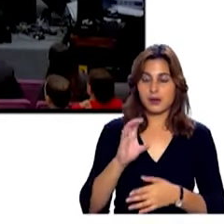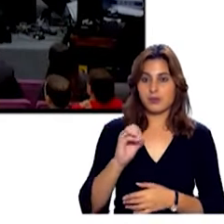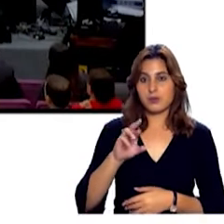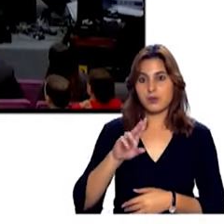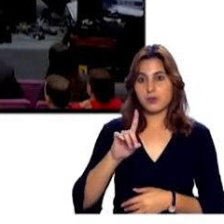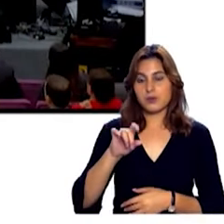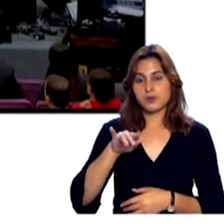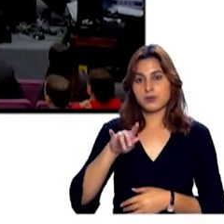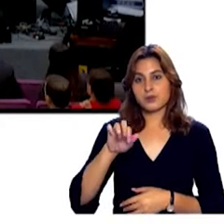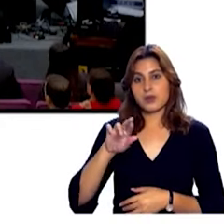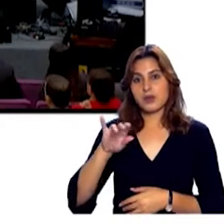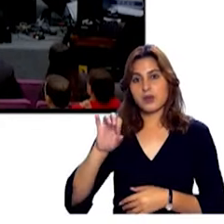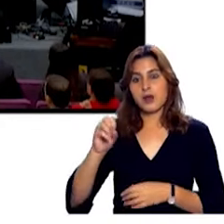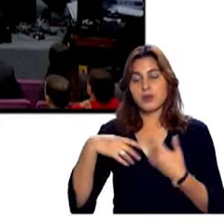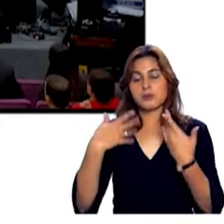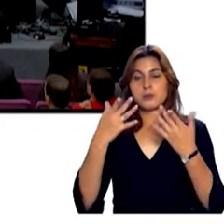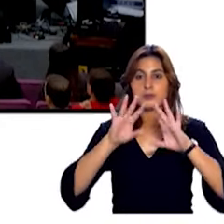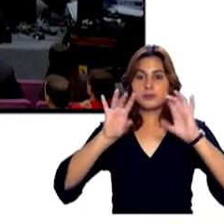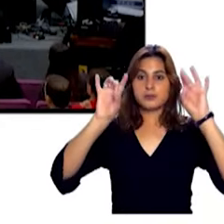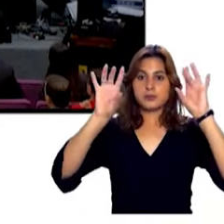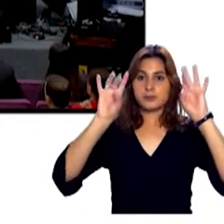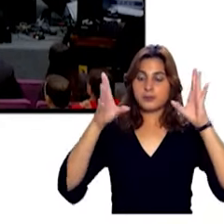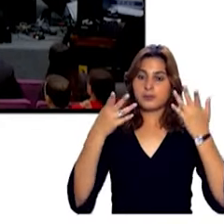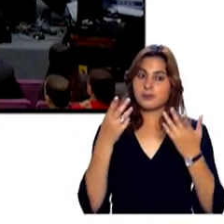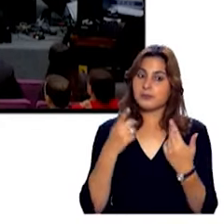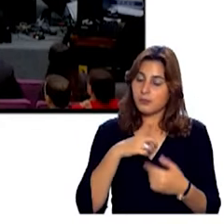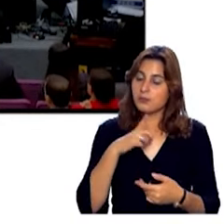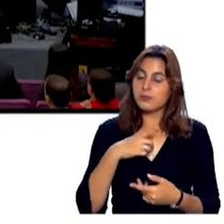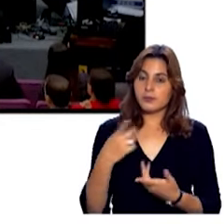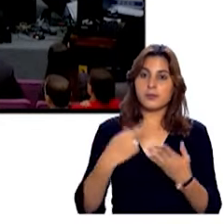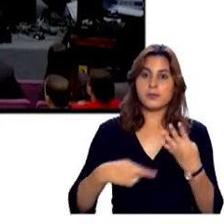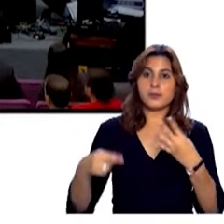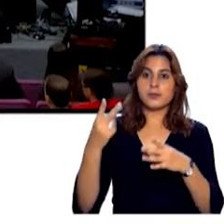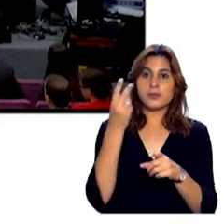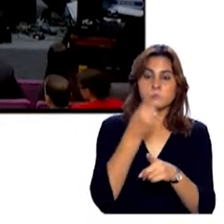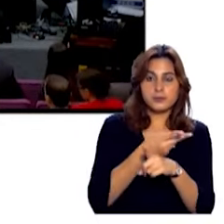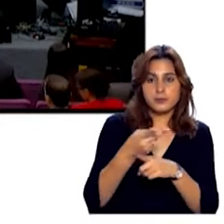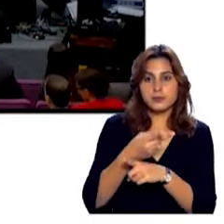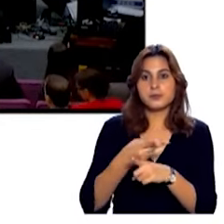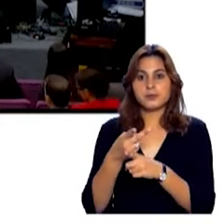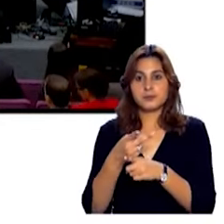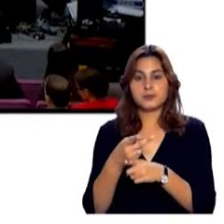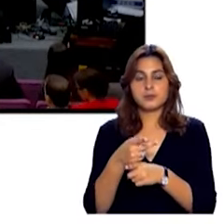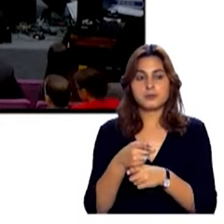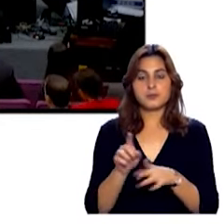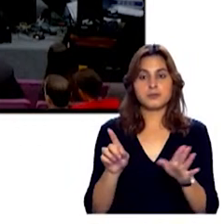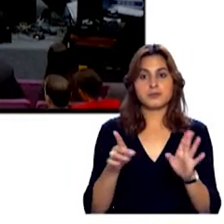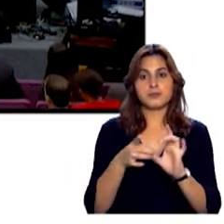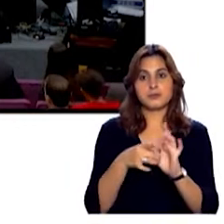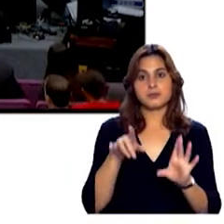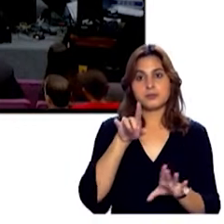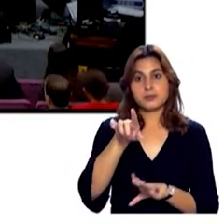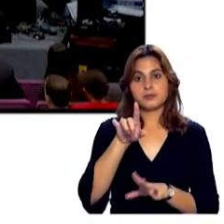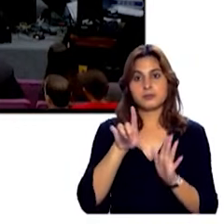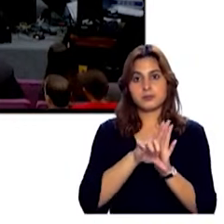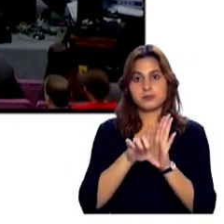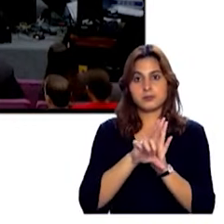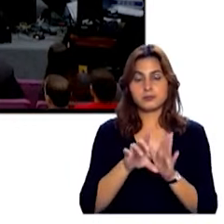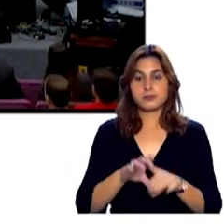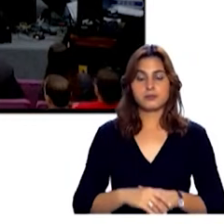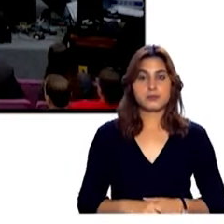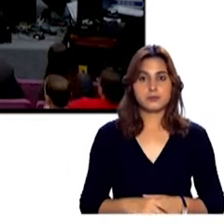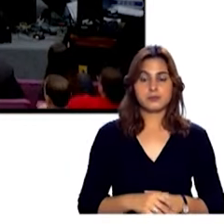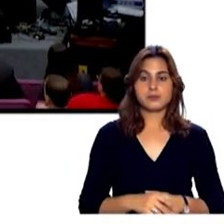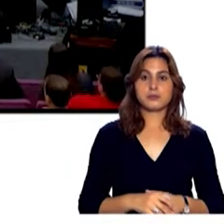ammesso Il ricorso in cassazione per violazione di legge questo cosa consegue per quanto